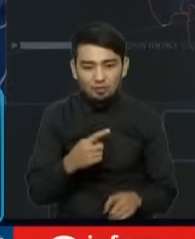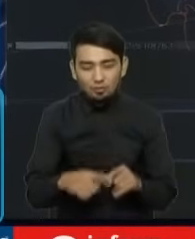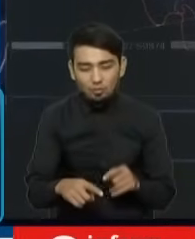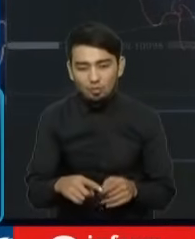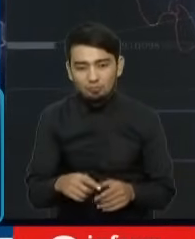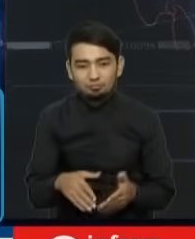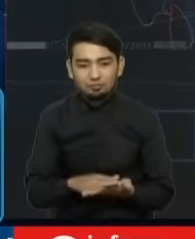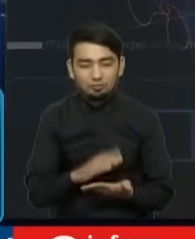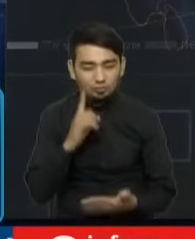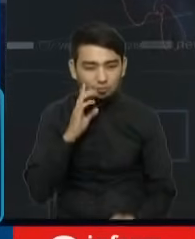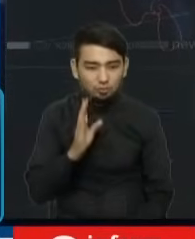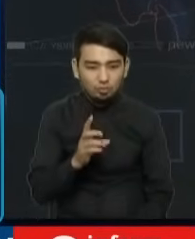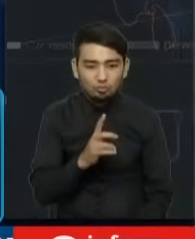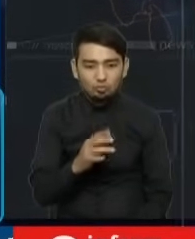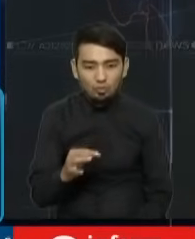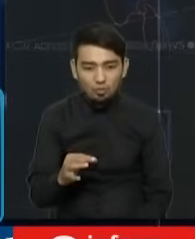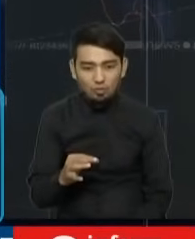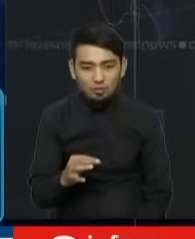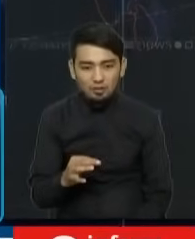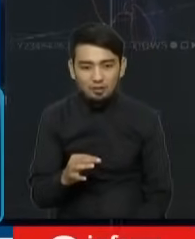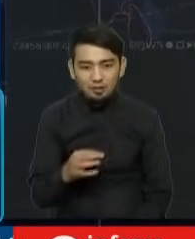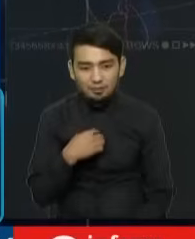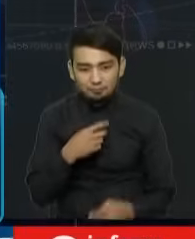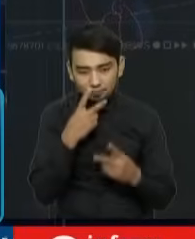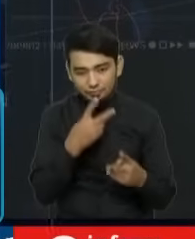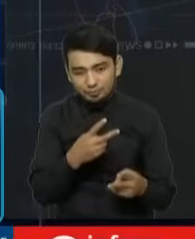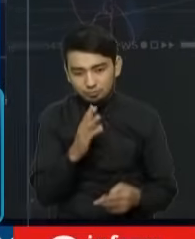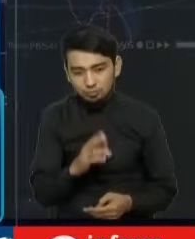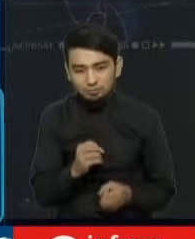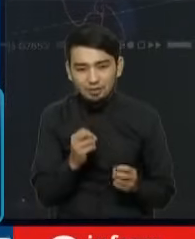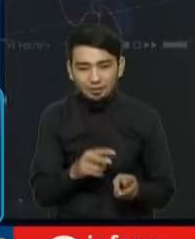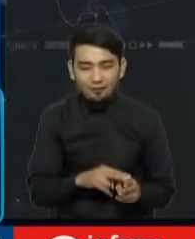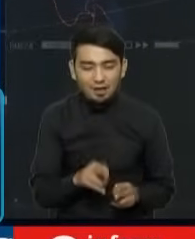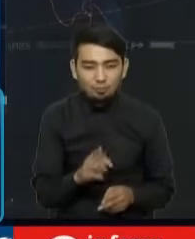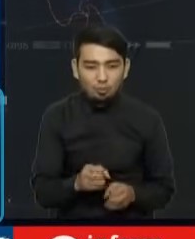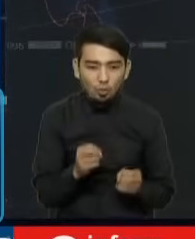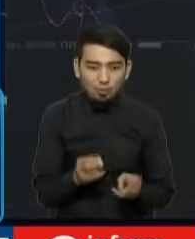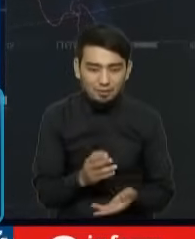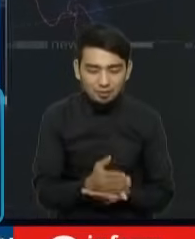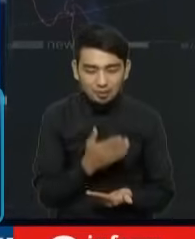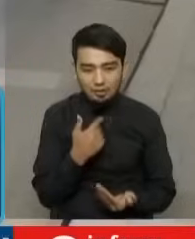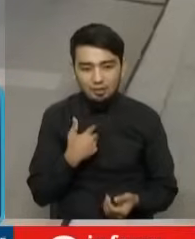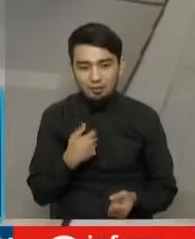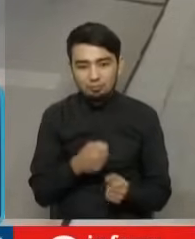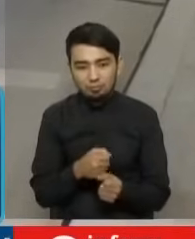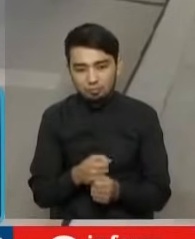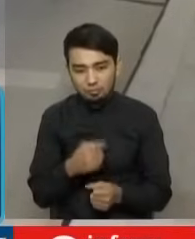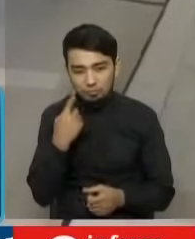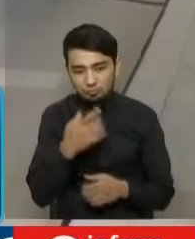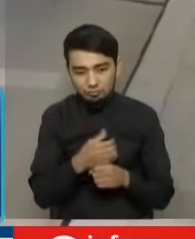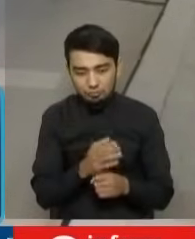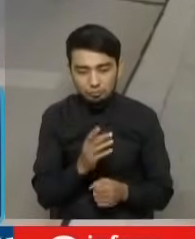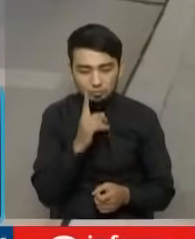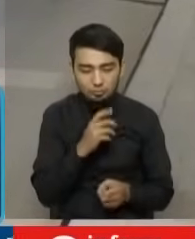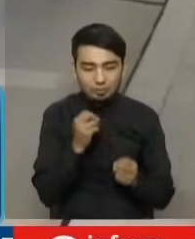отменят, но посмотрим, как она вообще повлияет на безопасность. То есть станут ли меньше у нас биться. Но есть и